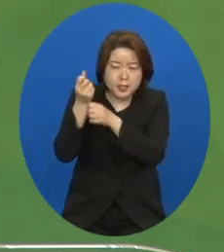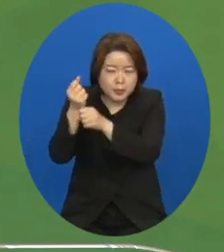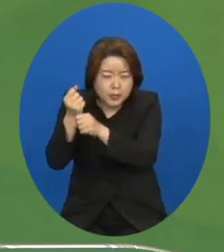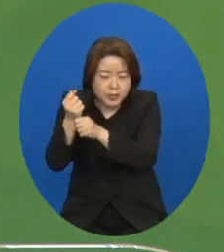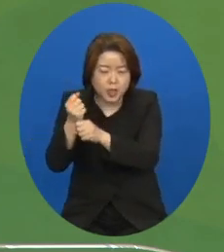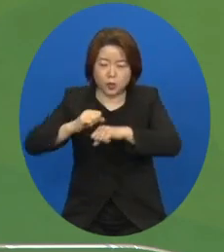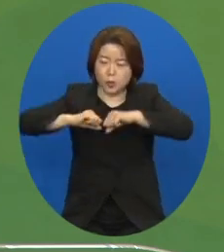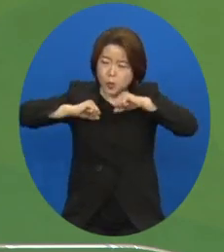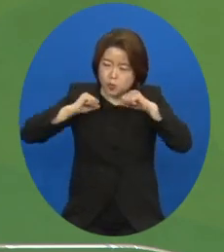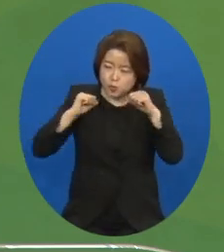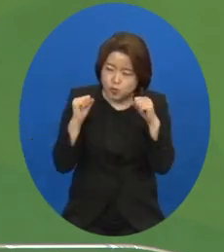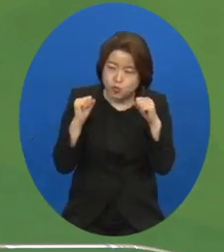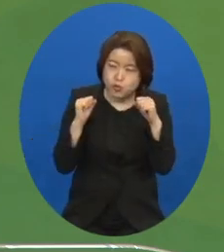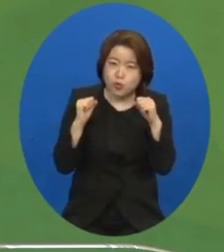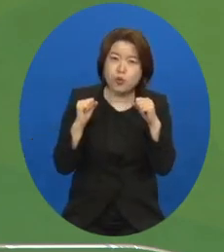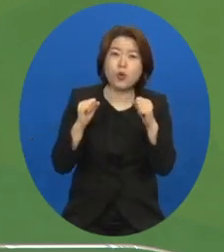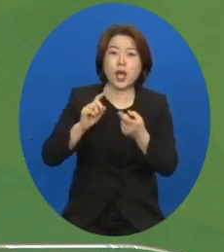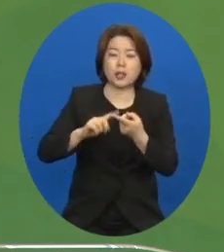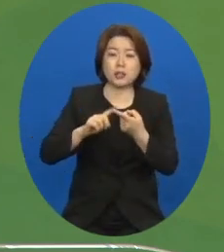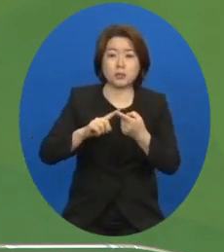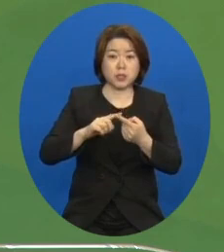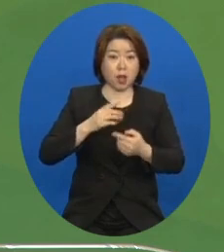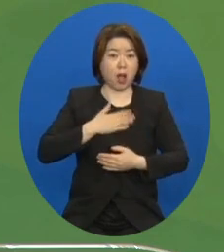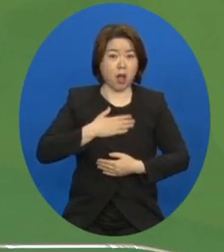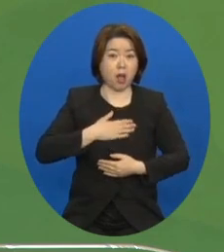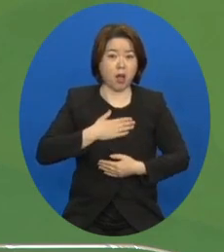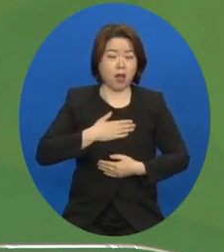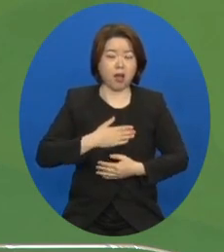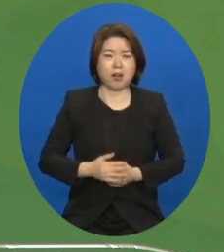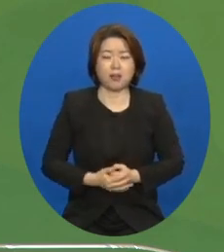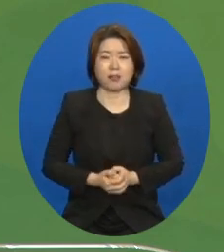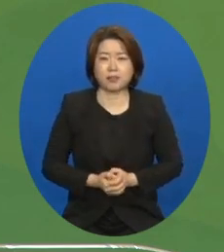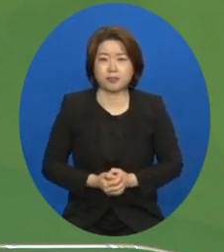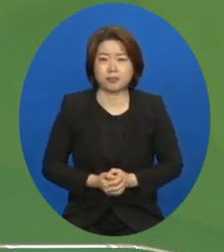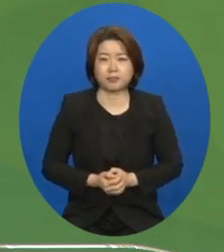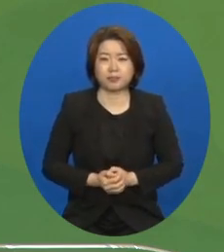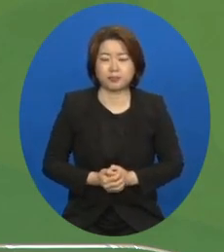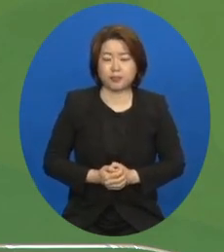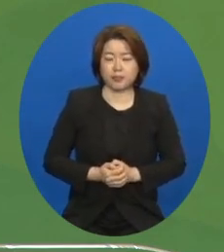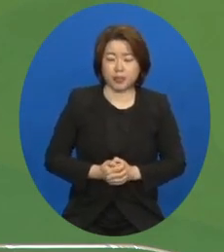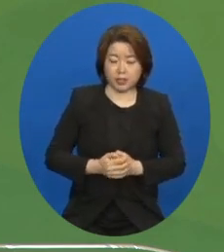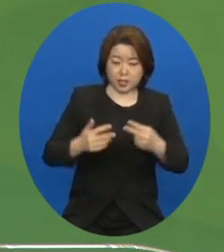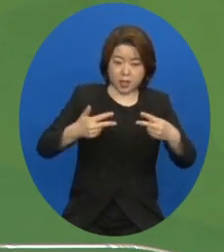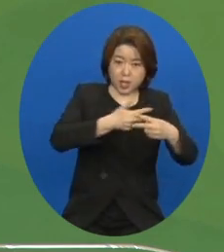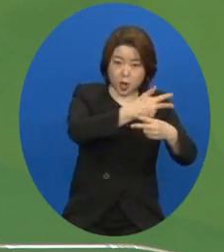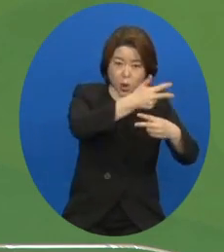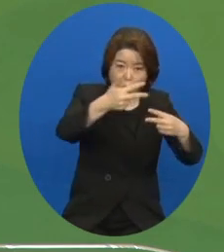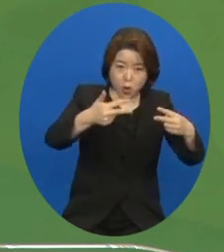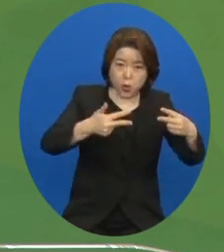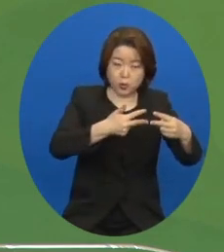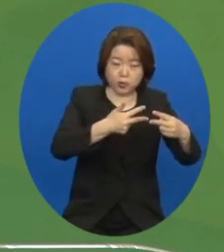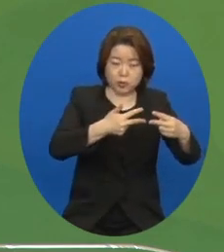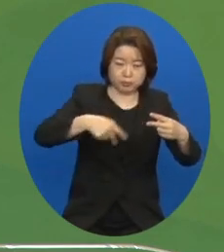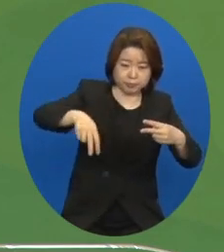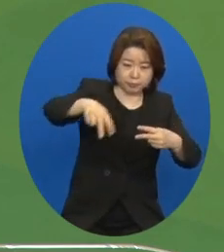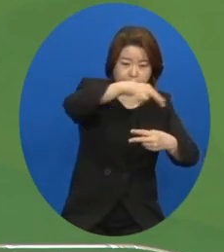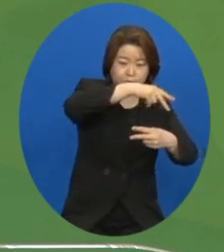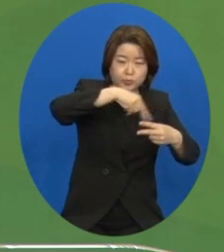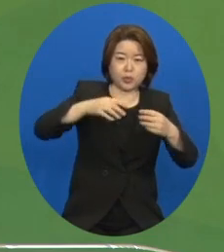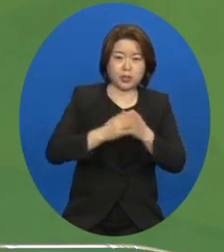의지하고 순종했는지를 알 수 있습니다. 그들은 여리고성을 돌 때 아침 일찍